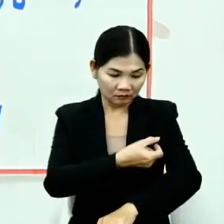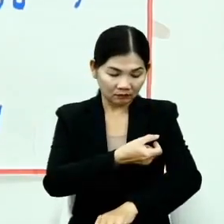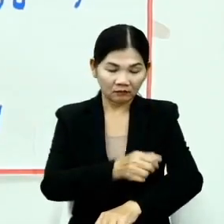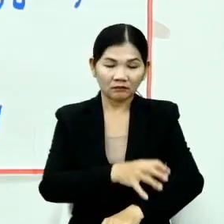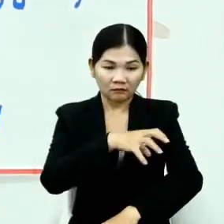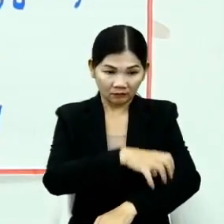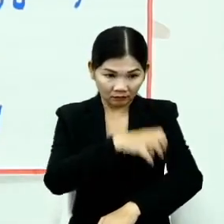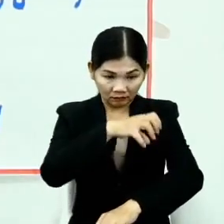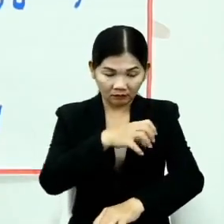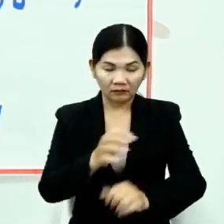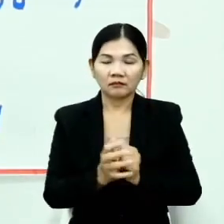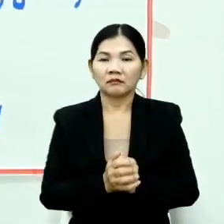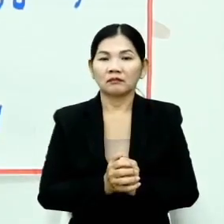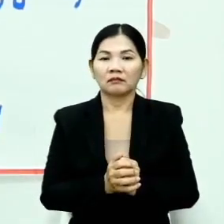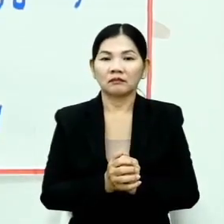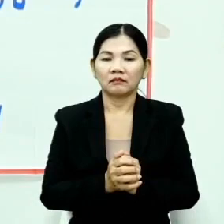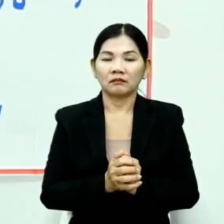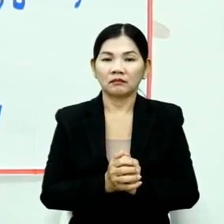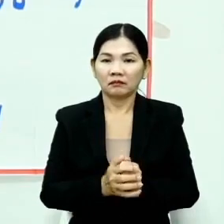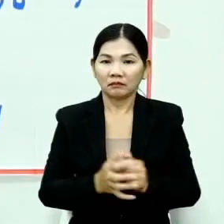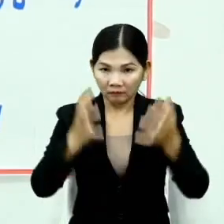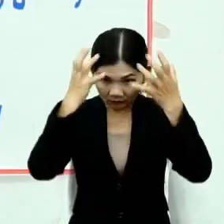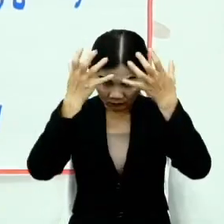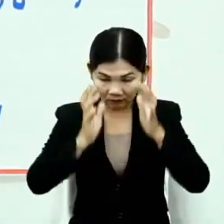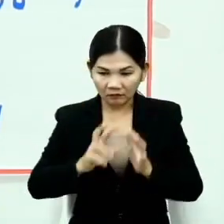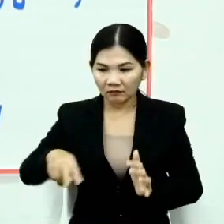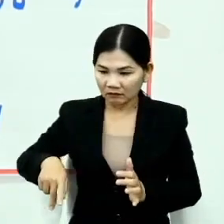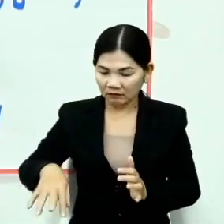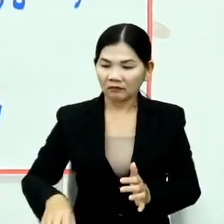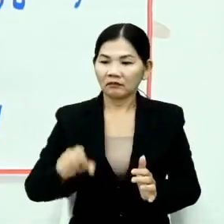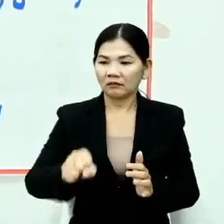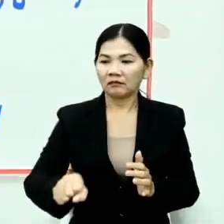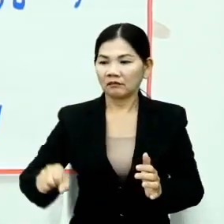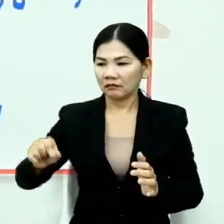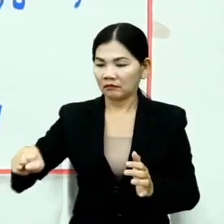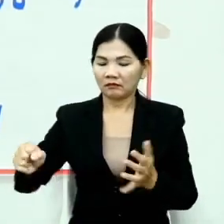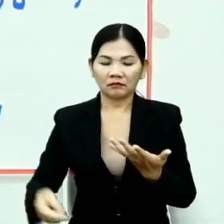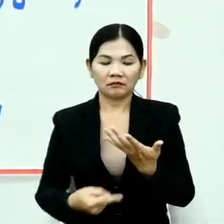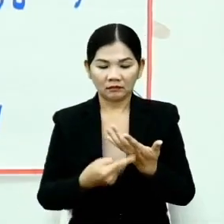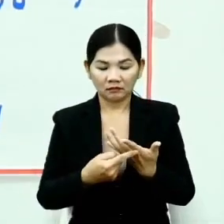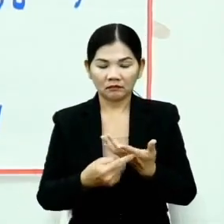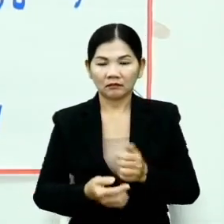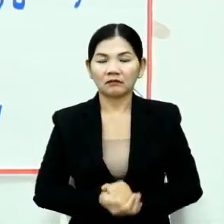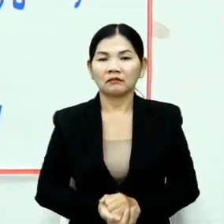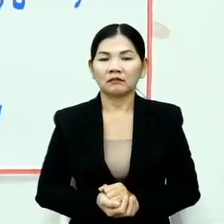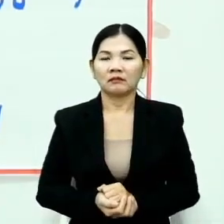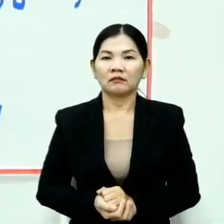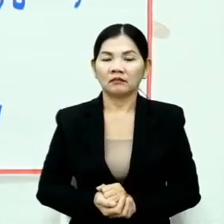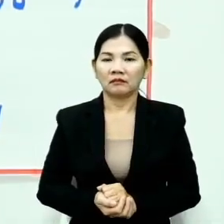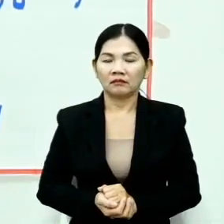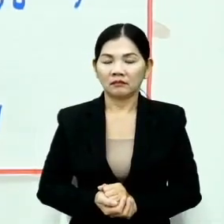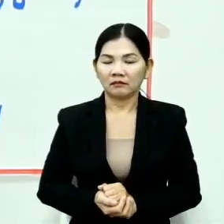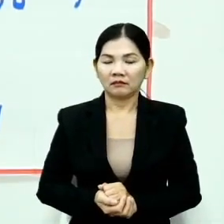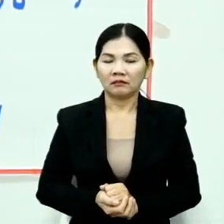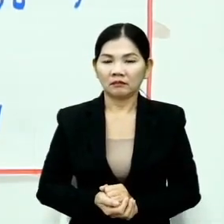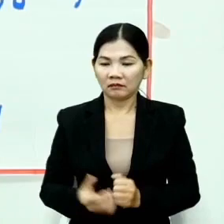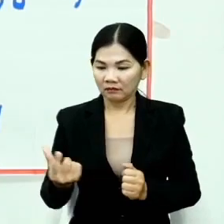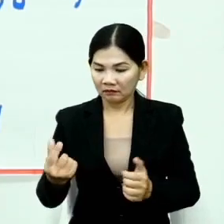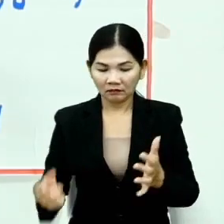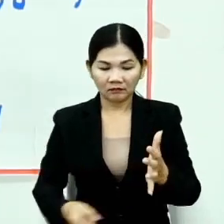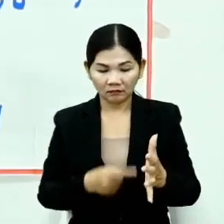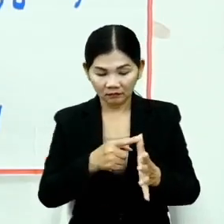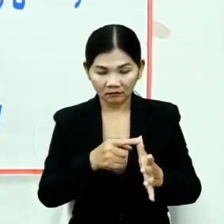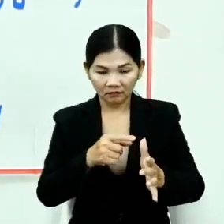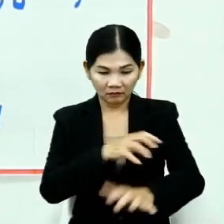បើតោដើរតតាដើរថាដំ